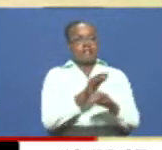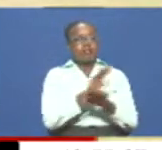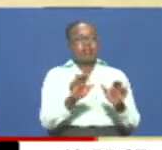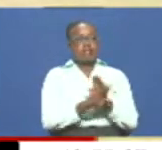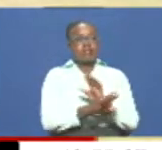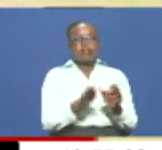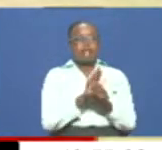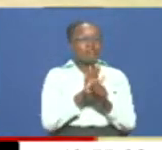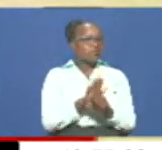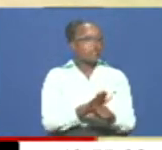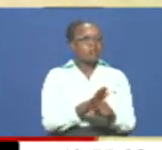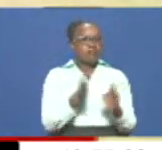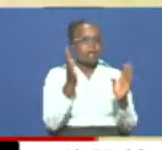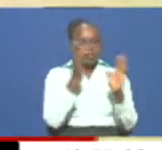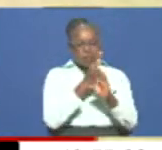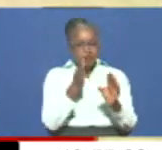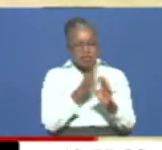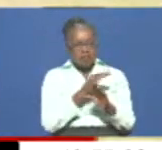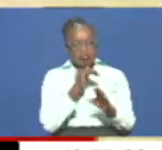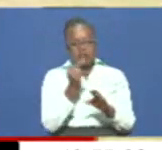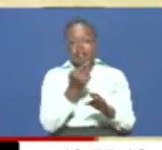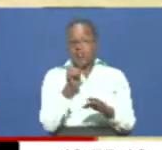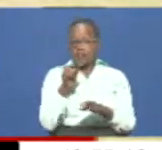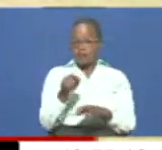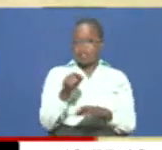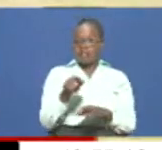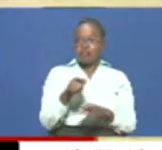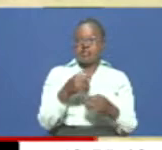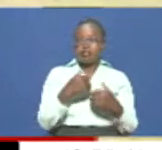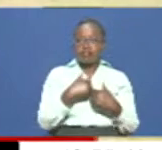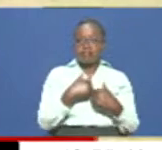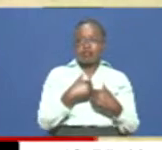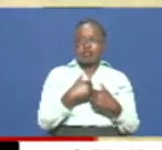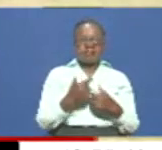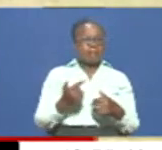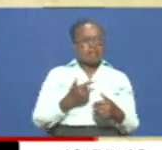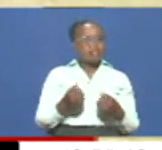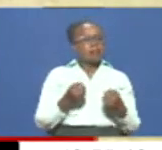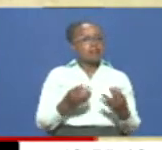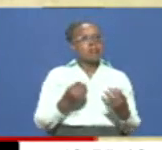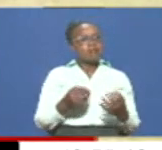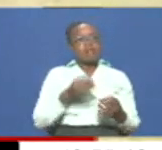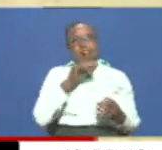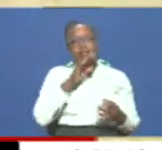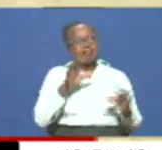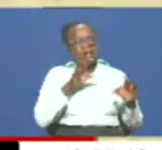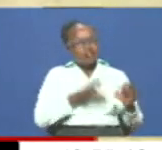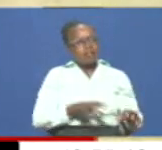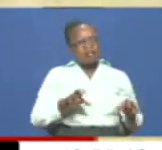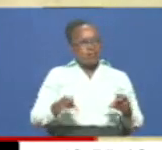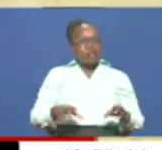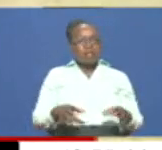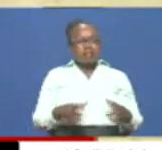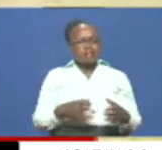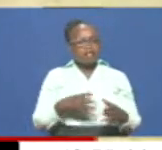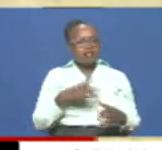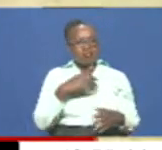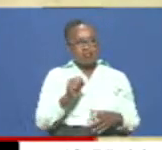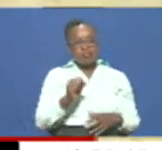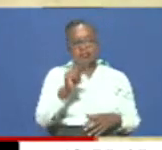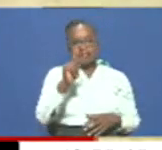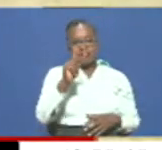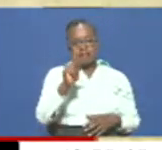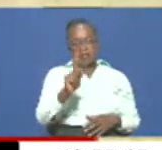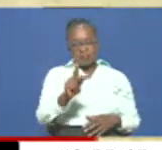zimefinyiliwa. I cannot say it's only Trop. Tumekuwa na a lot of ladies, a lot of poacher ndio wanasava. So Hekei tunawashukuru